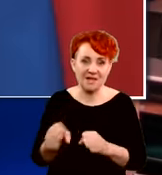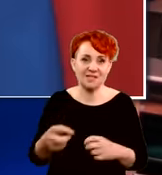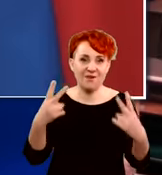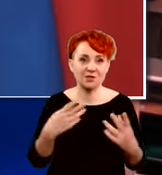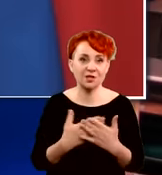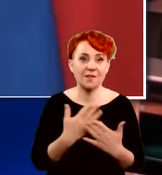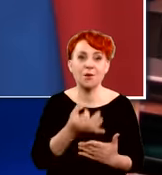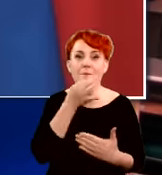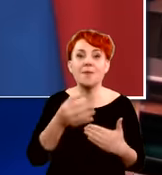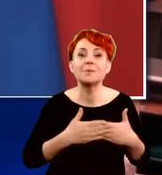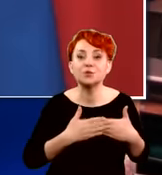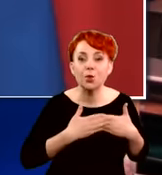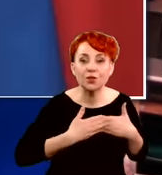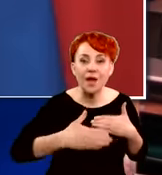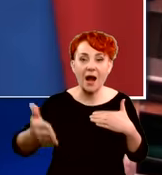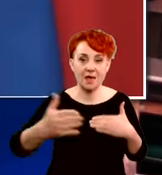się, co dalej, bo